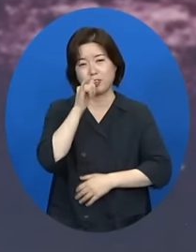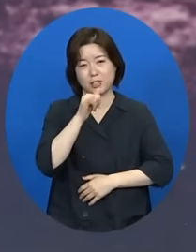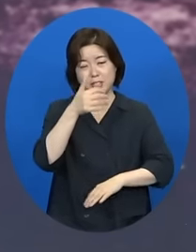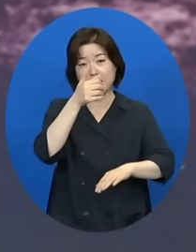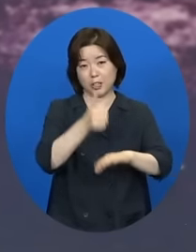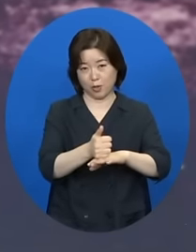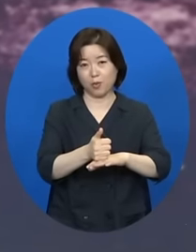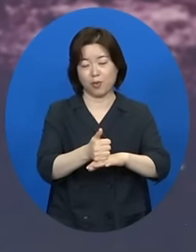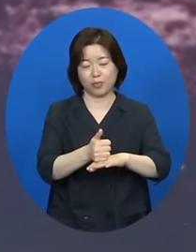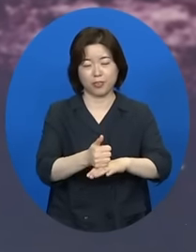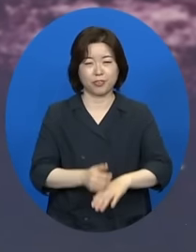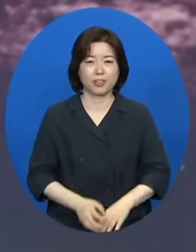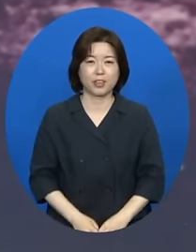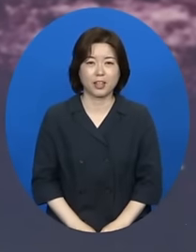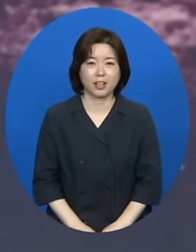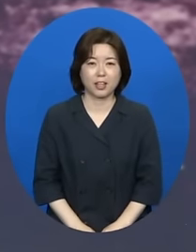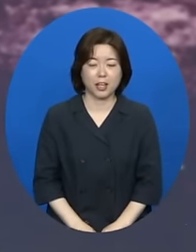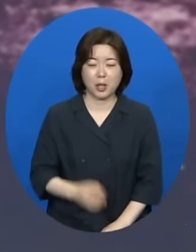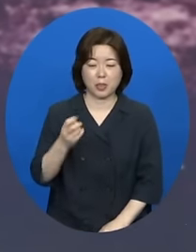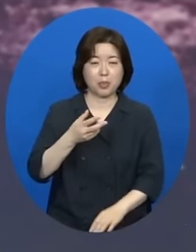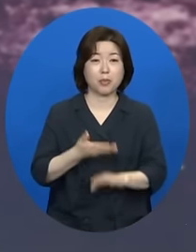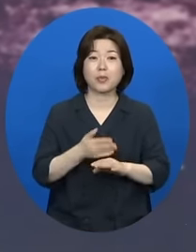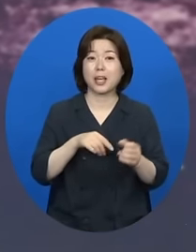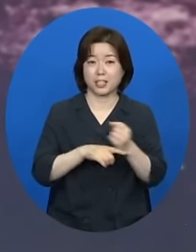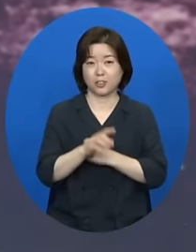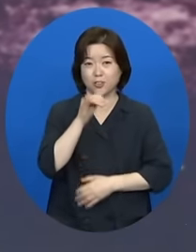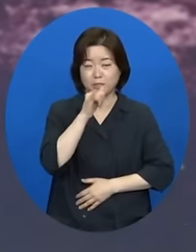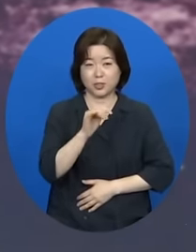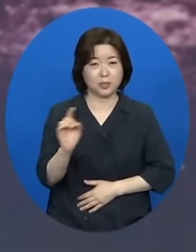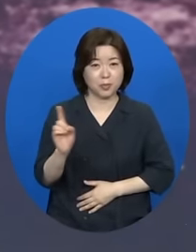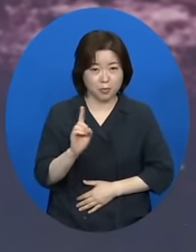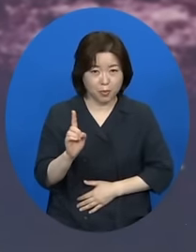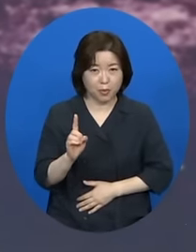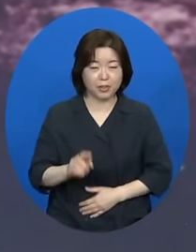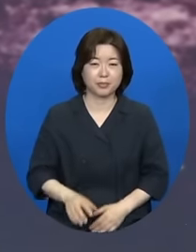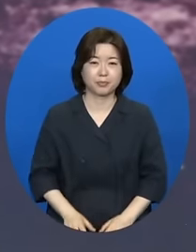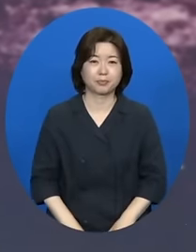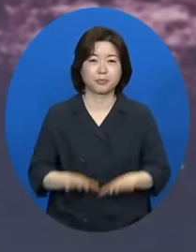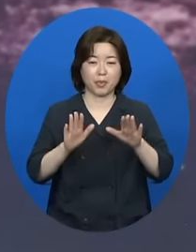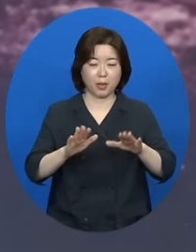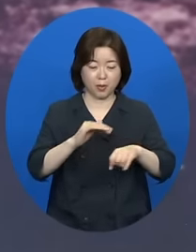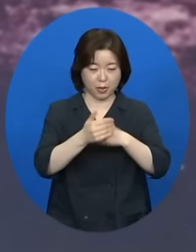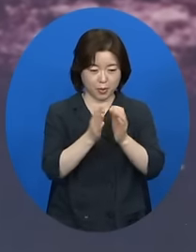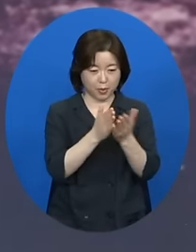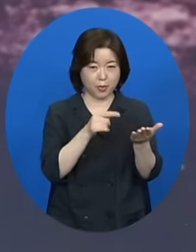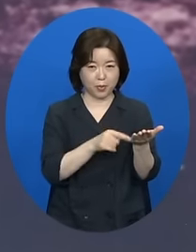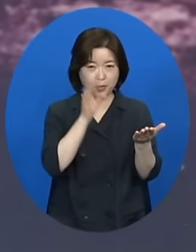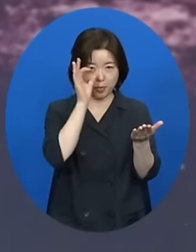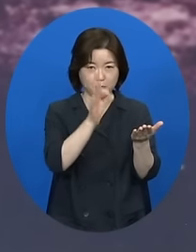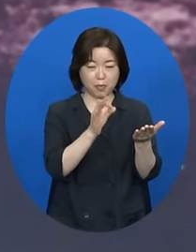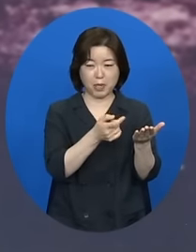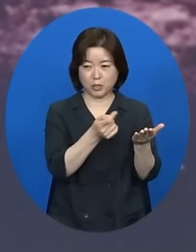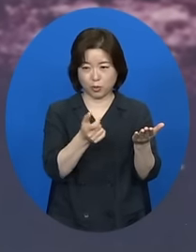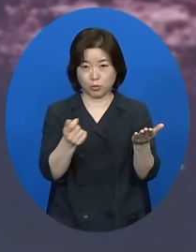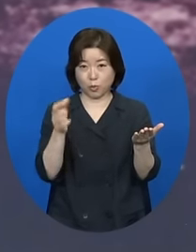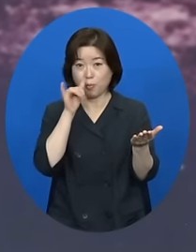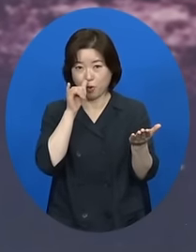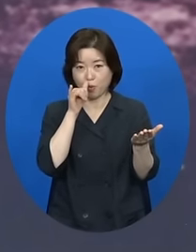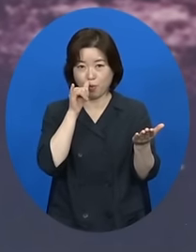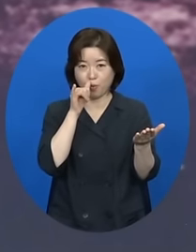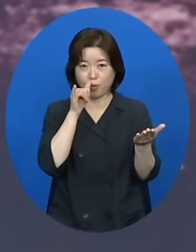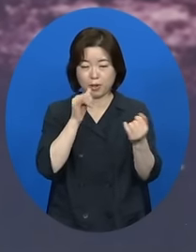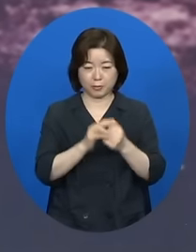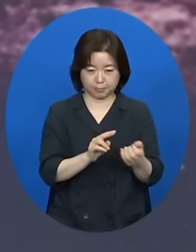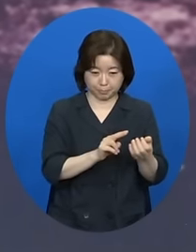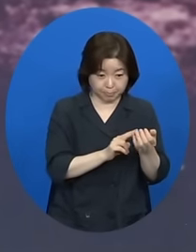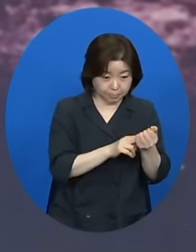결론입니다. 또 다른 이유가 있어요. 뭘까요, 여러분? 오늘 본문에 조금씩 조금씩 나오는데